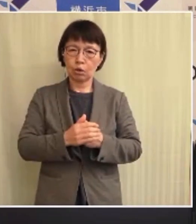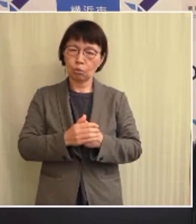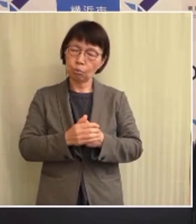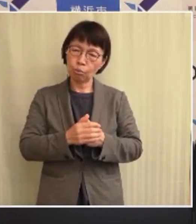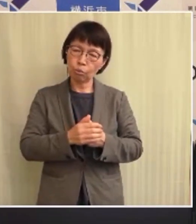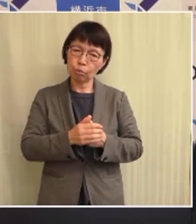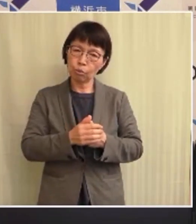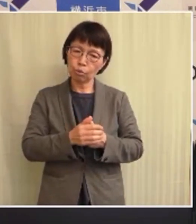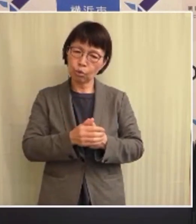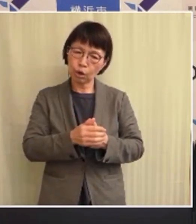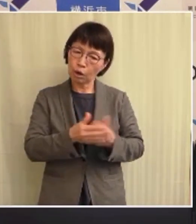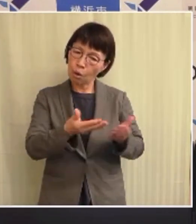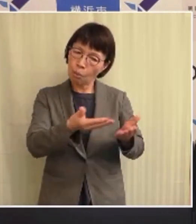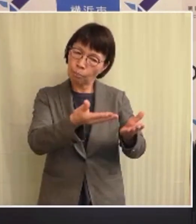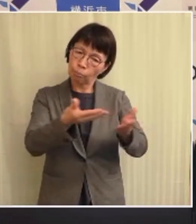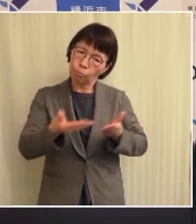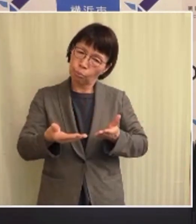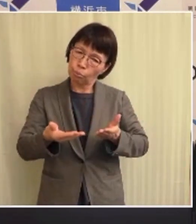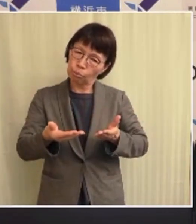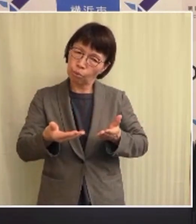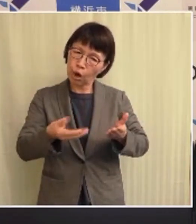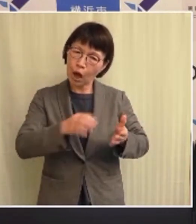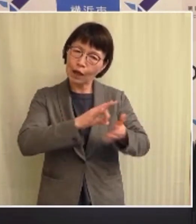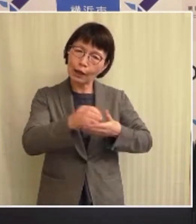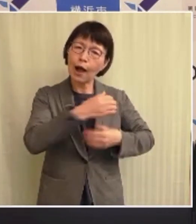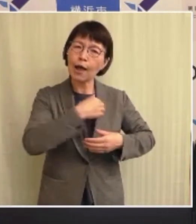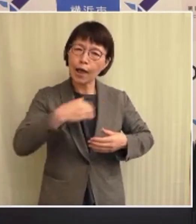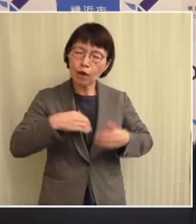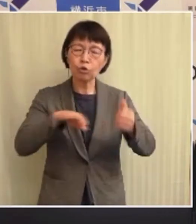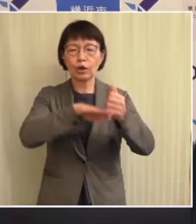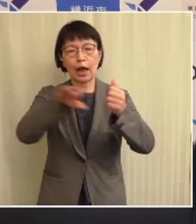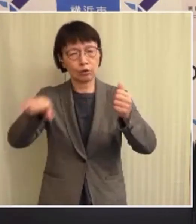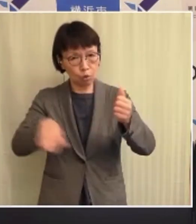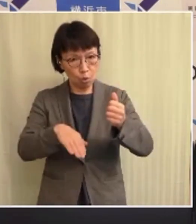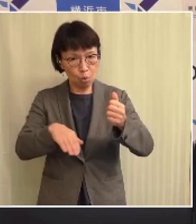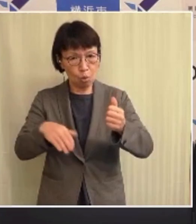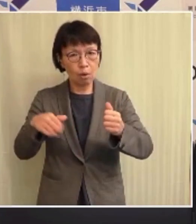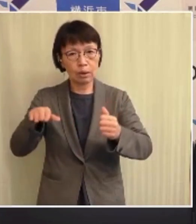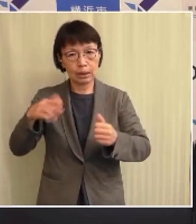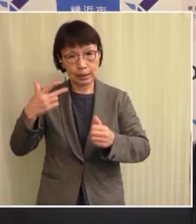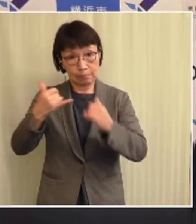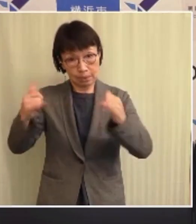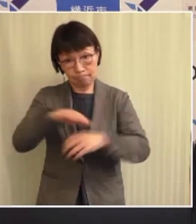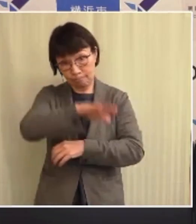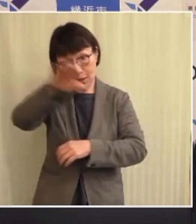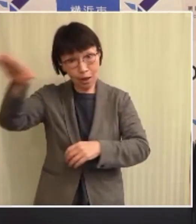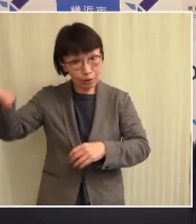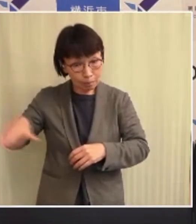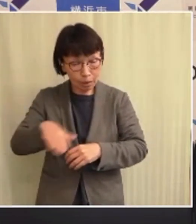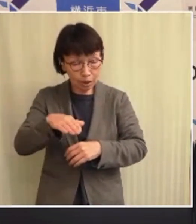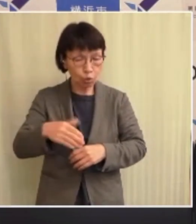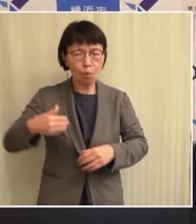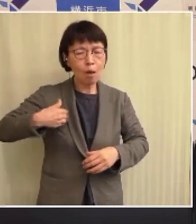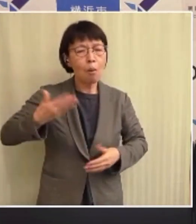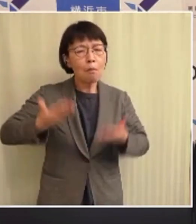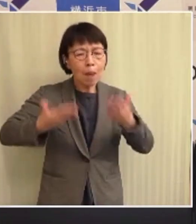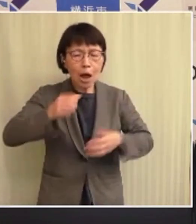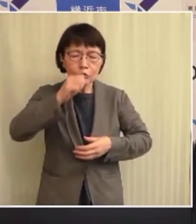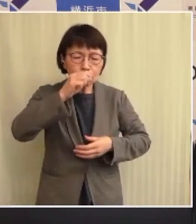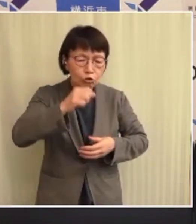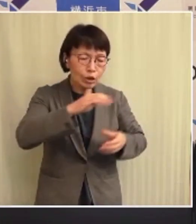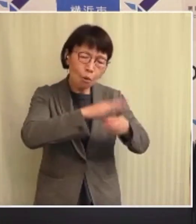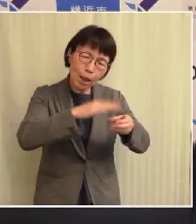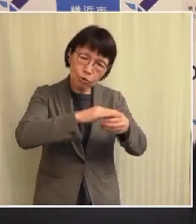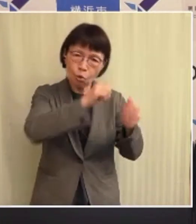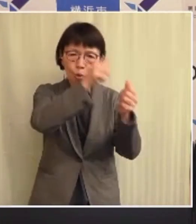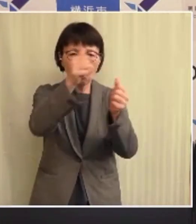提供される環境になり、市民の皆様がそれを食べられる、気軽に食べられる環